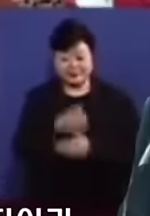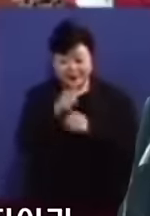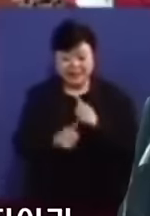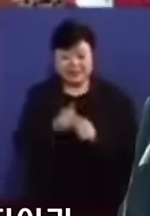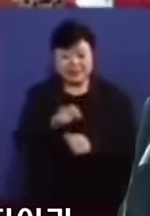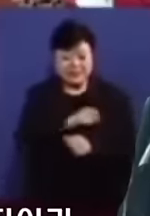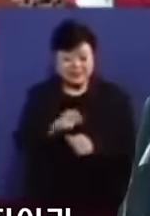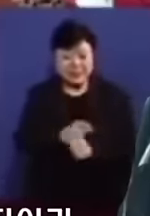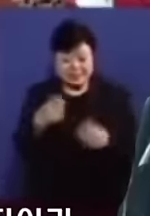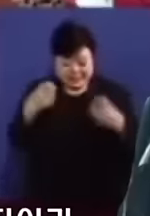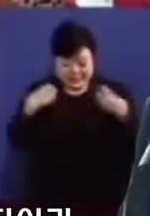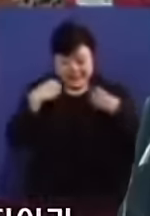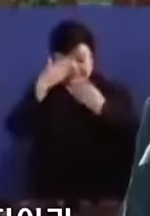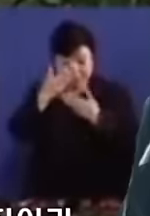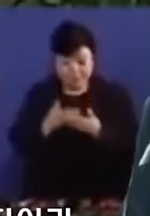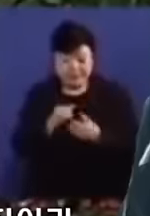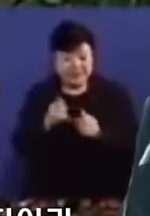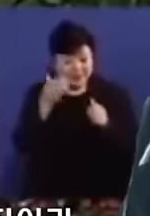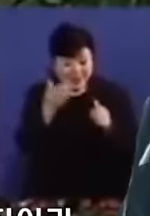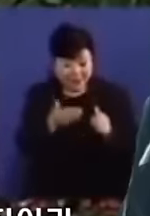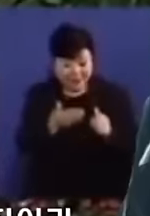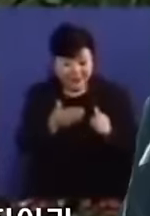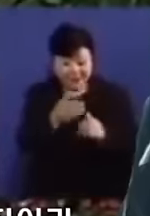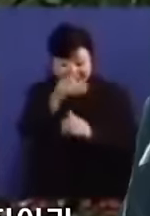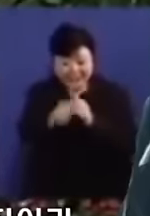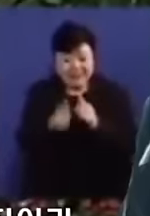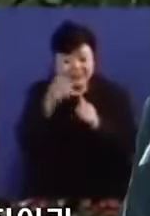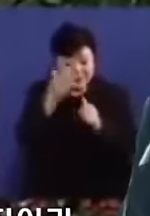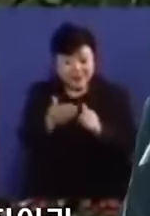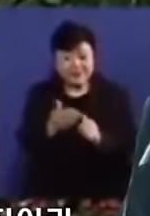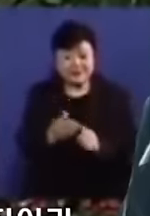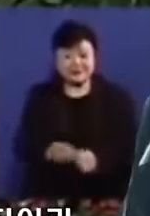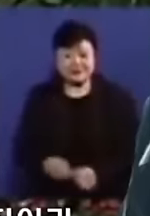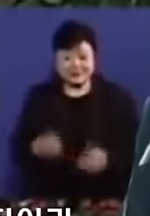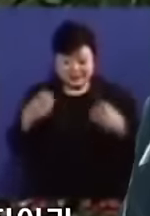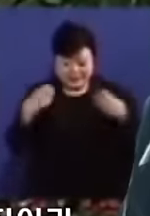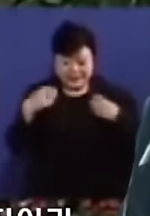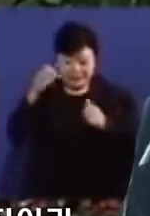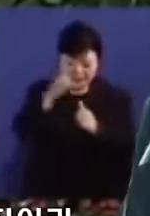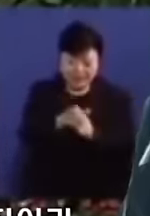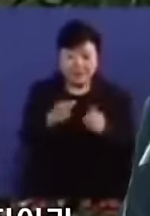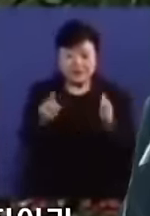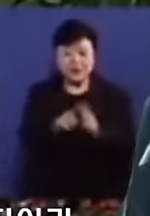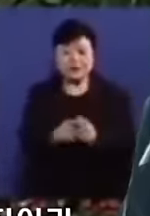하나님의 특별한 사명을 받은 사람에게는 하나님께서 그 사명을 다하기 위해서